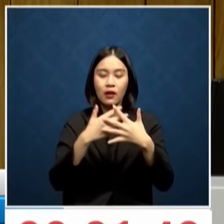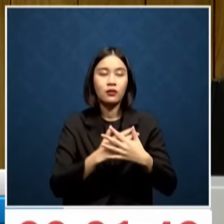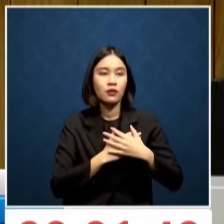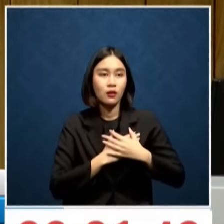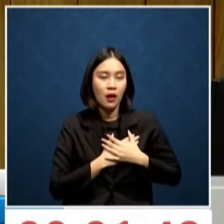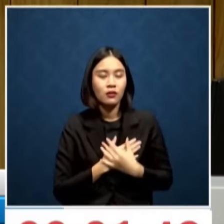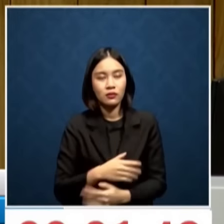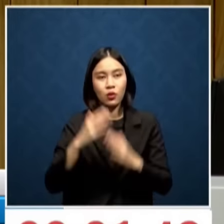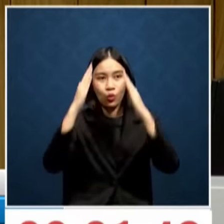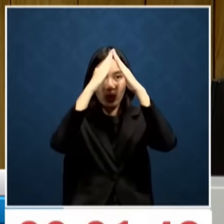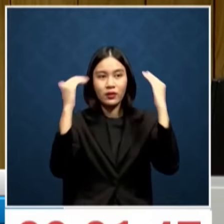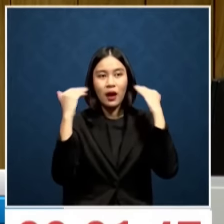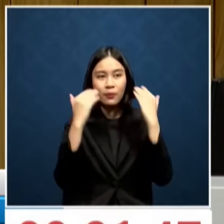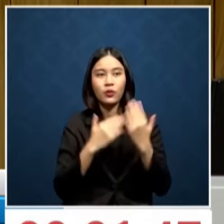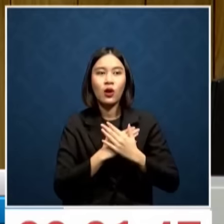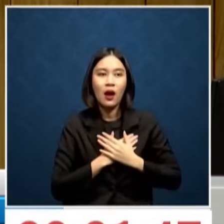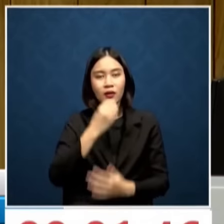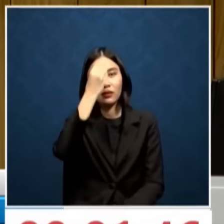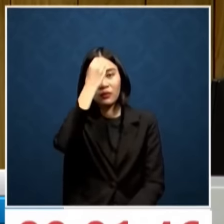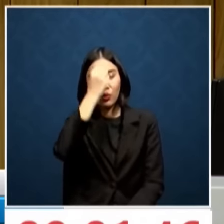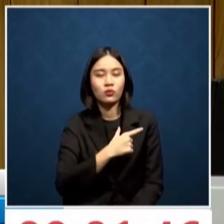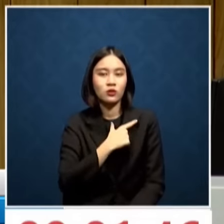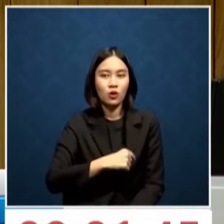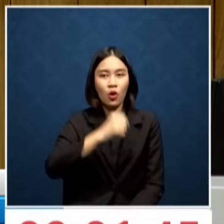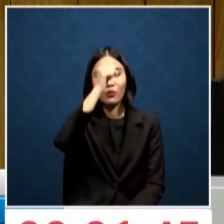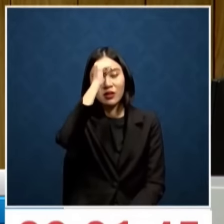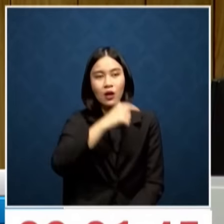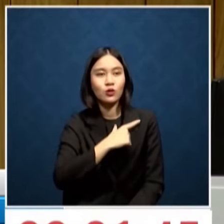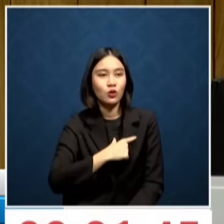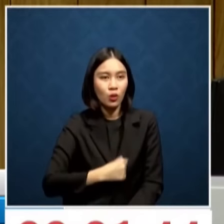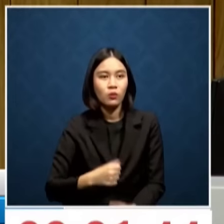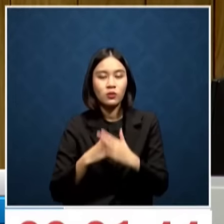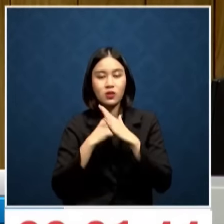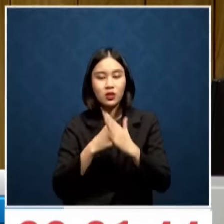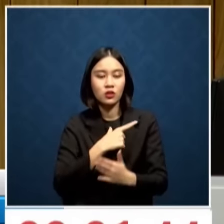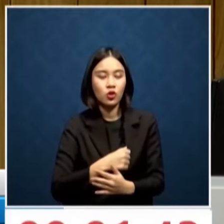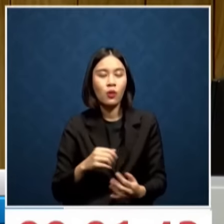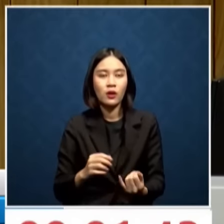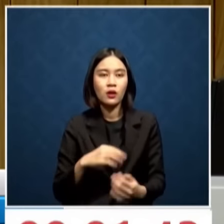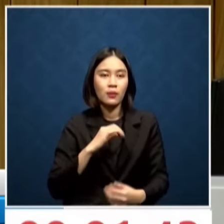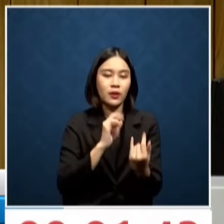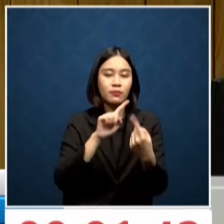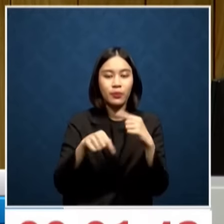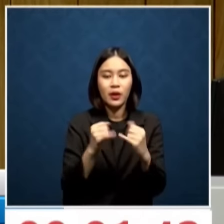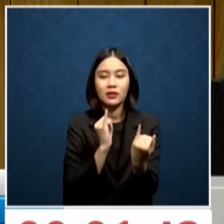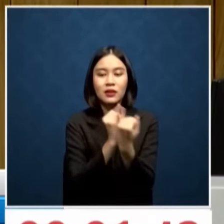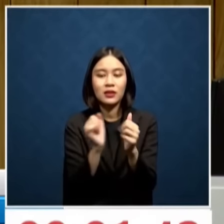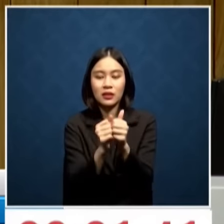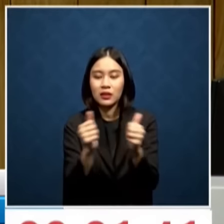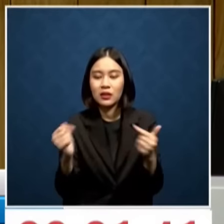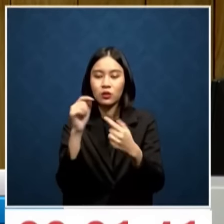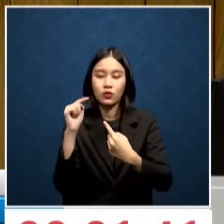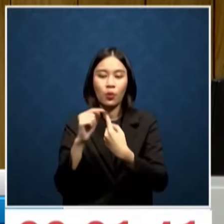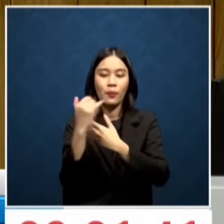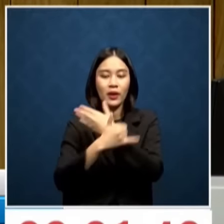เวียดนามก็ชอบญี่ปุ่นก็ชอบอินเดียก็ชอบจีนก็ชอบคือเราเป็นมิตรกับทุกประเทศนะครับคือสิ่งที่เราได้